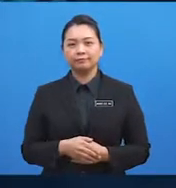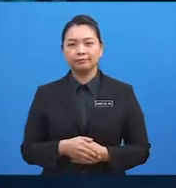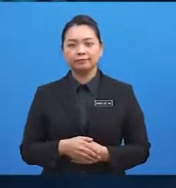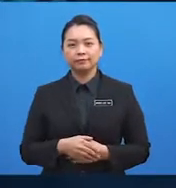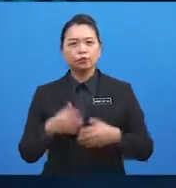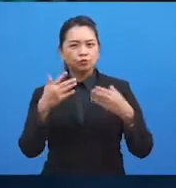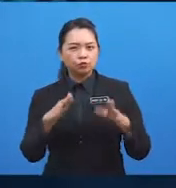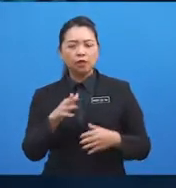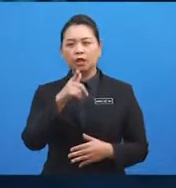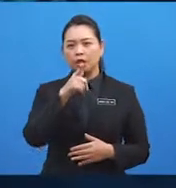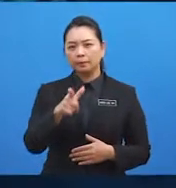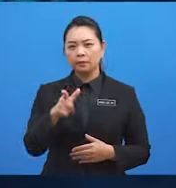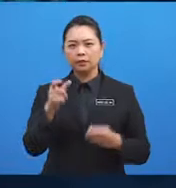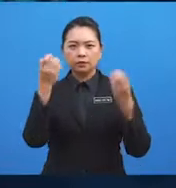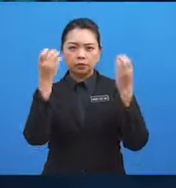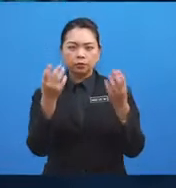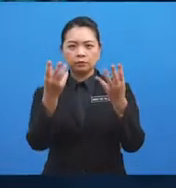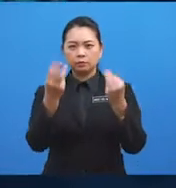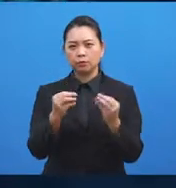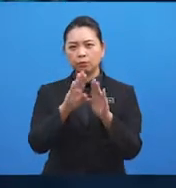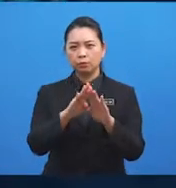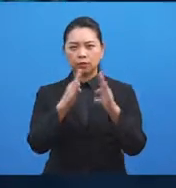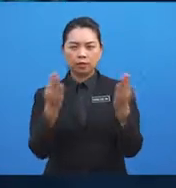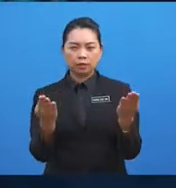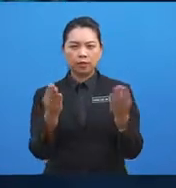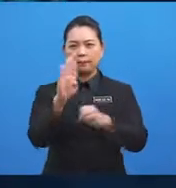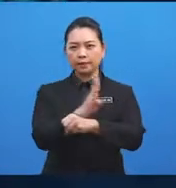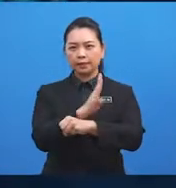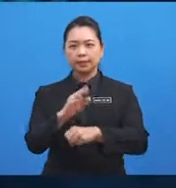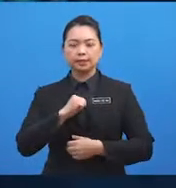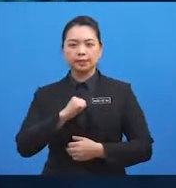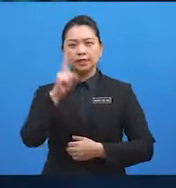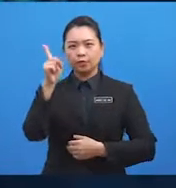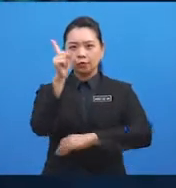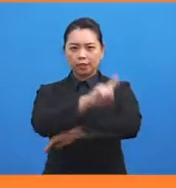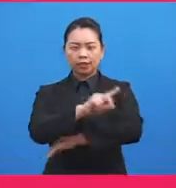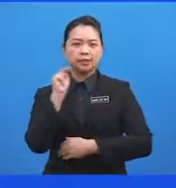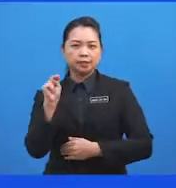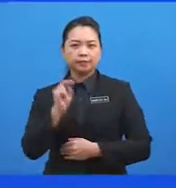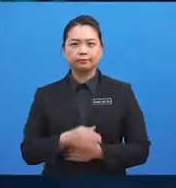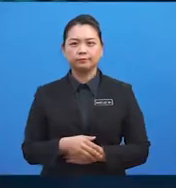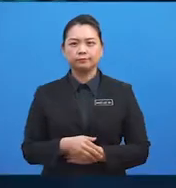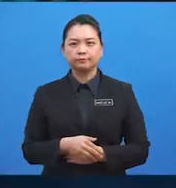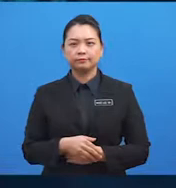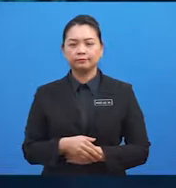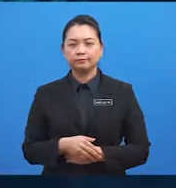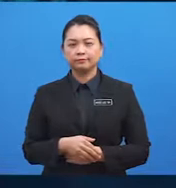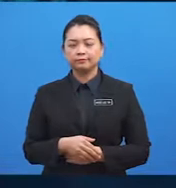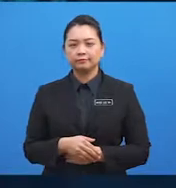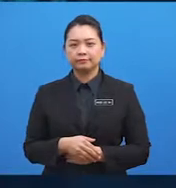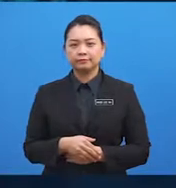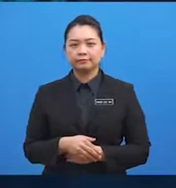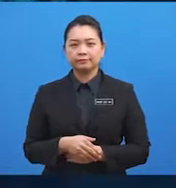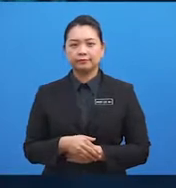Sudah lama cikgu impikan untuk buka perniagaan sendiri suatu hari nanti. Baiklah